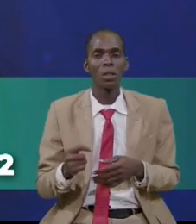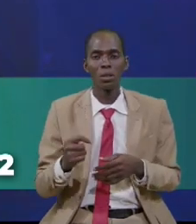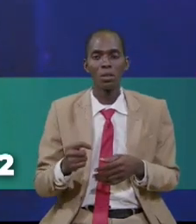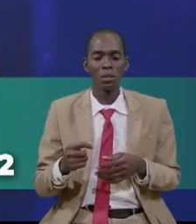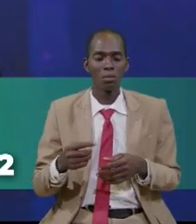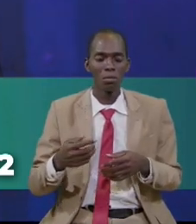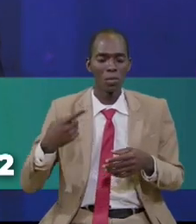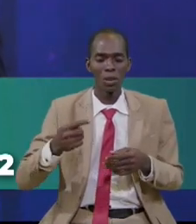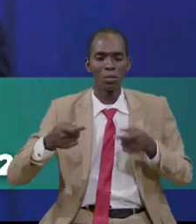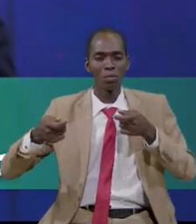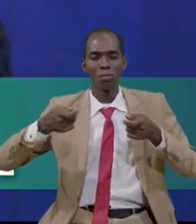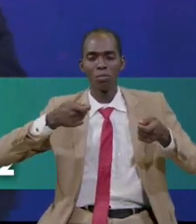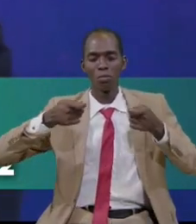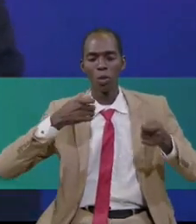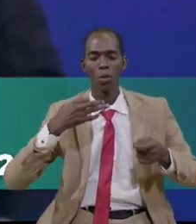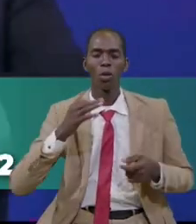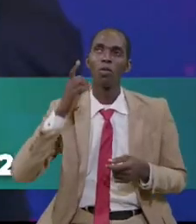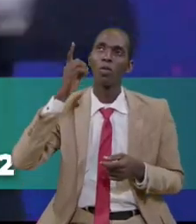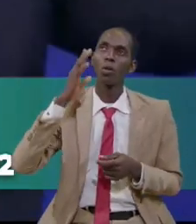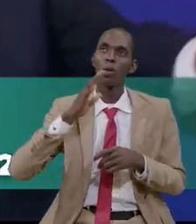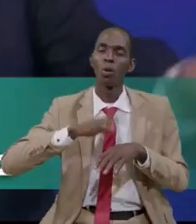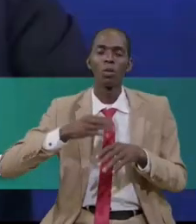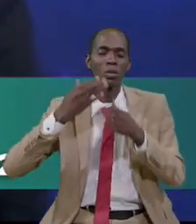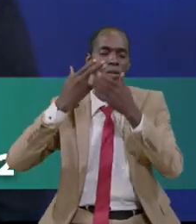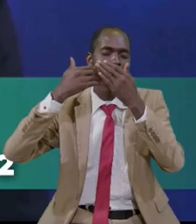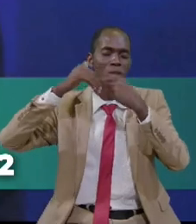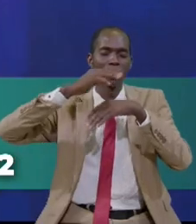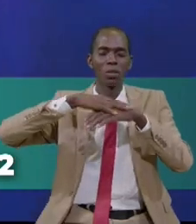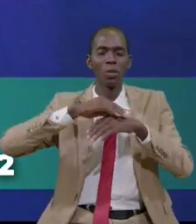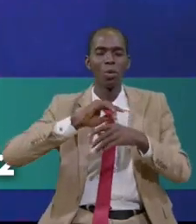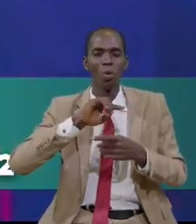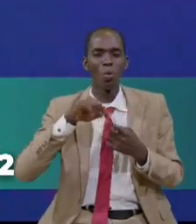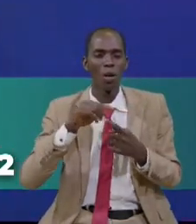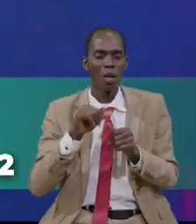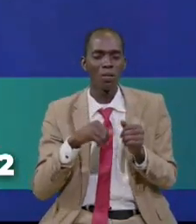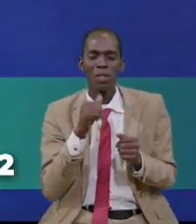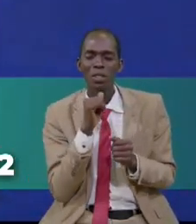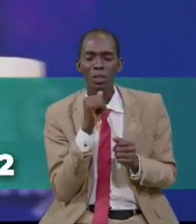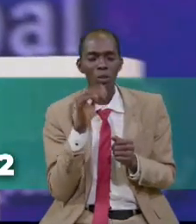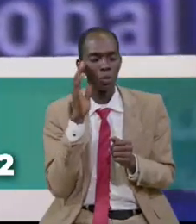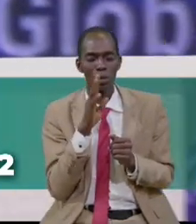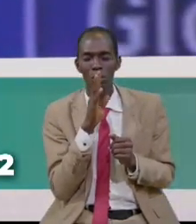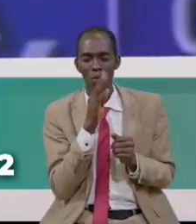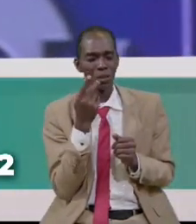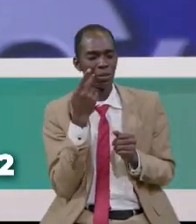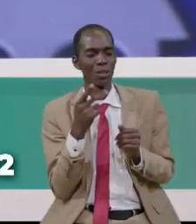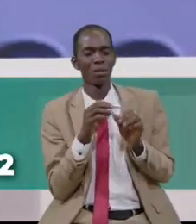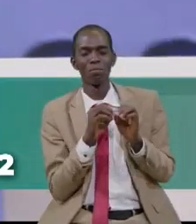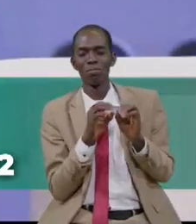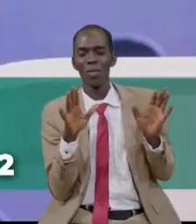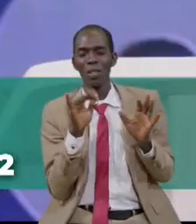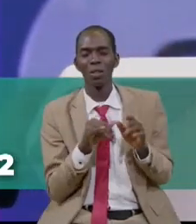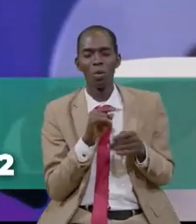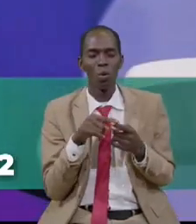Dieu, qui est dans les lieux élevés, tout secret sera ouvert. Quand toute chose